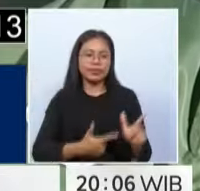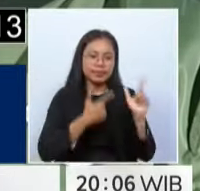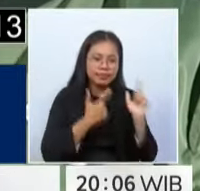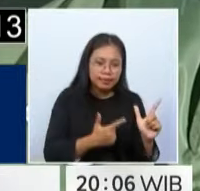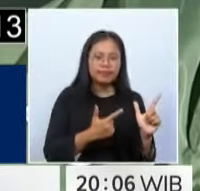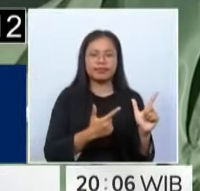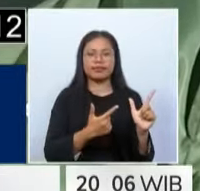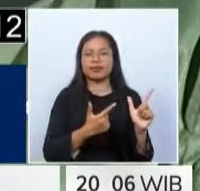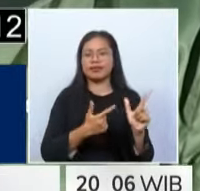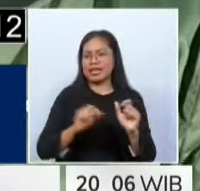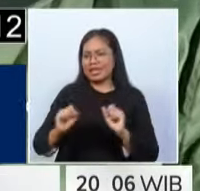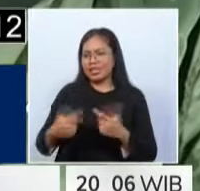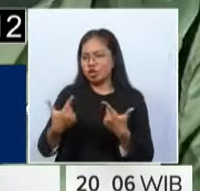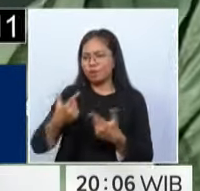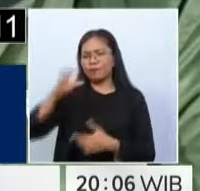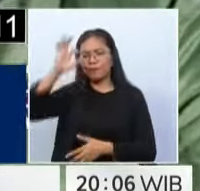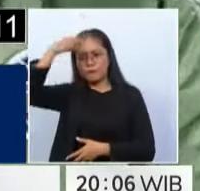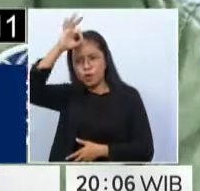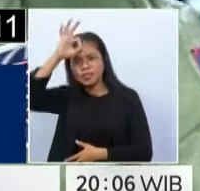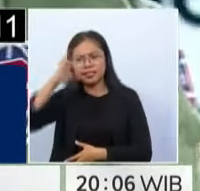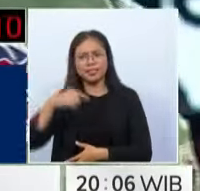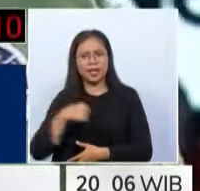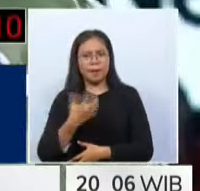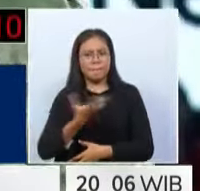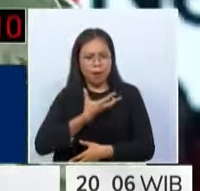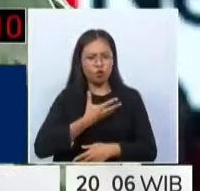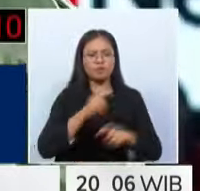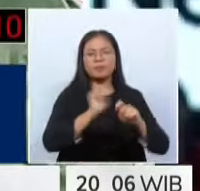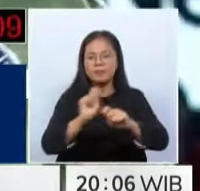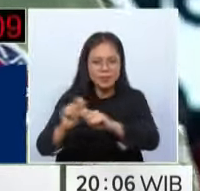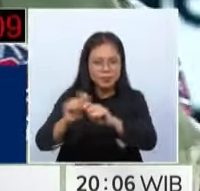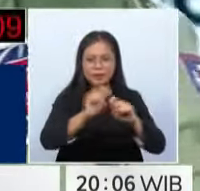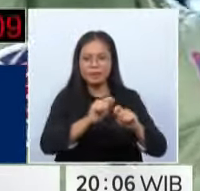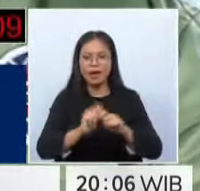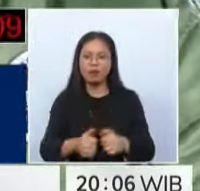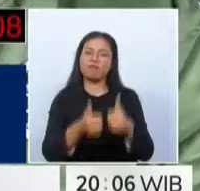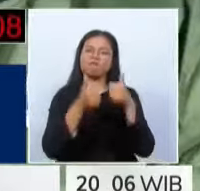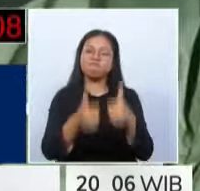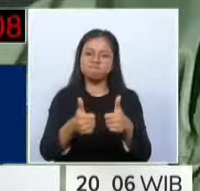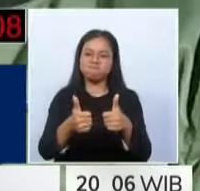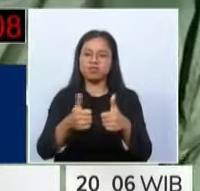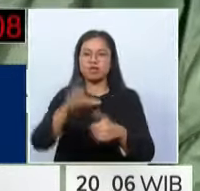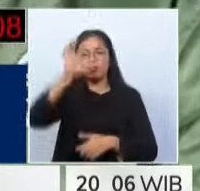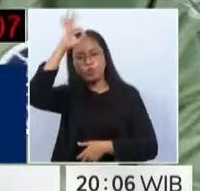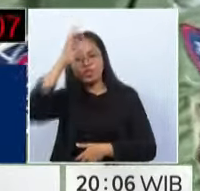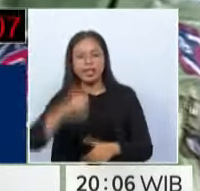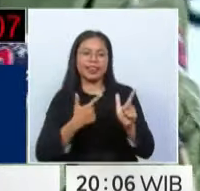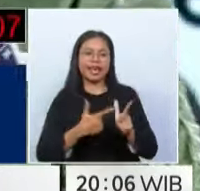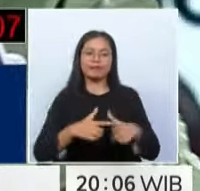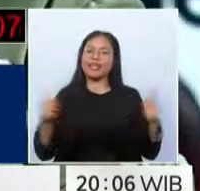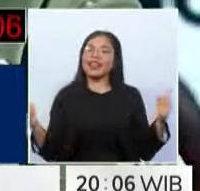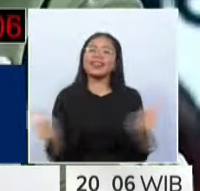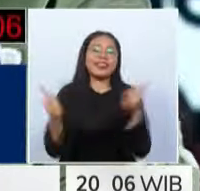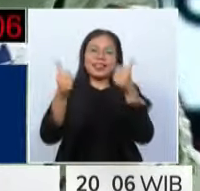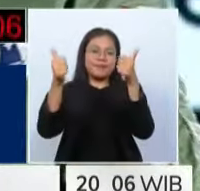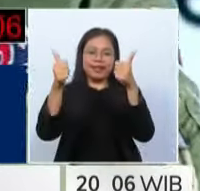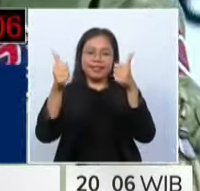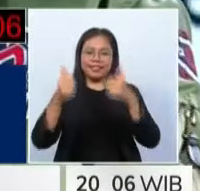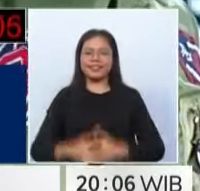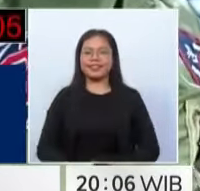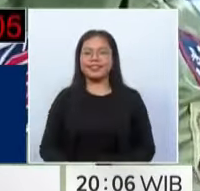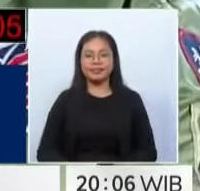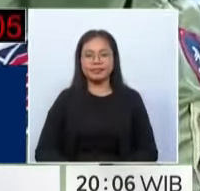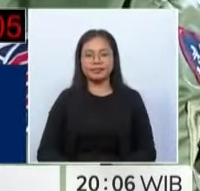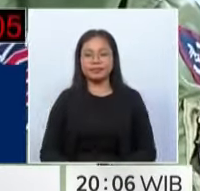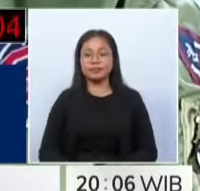Polri memimpin supaya TNI dan Polri menjadi yang terbaik yang bisa kita bangun dengan